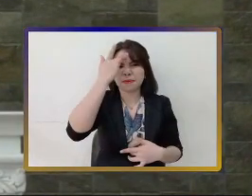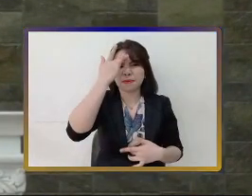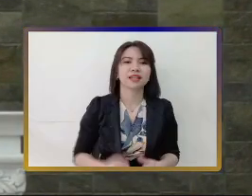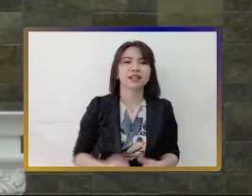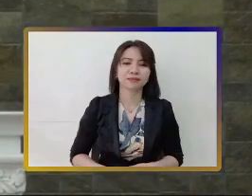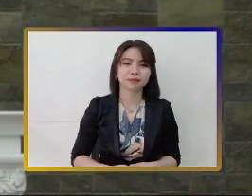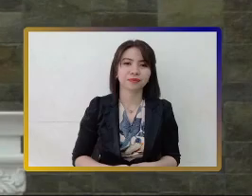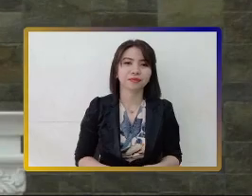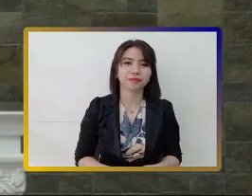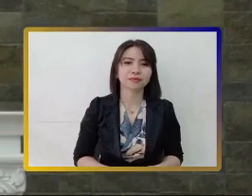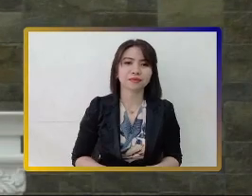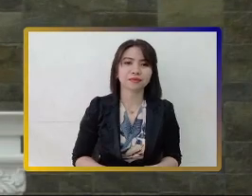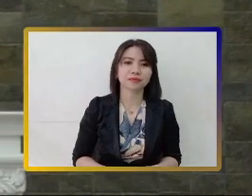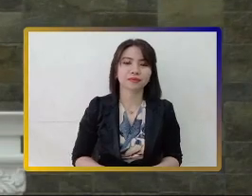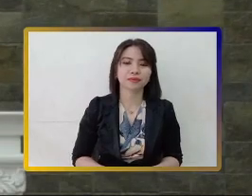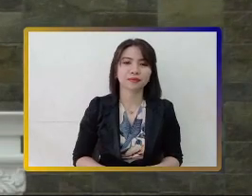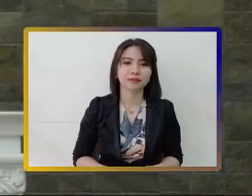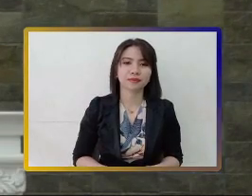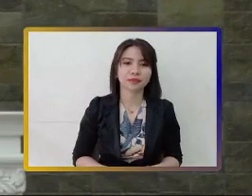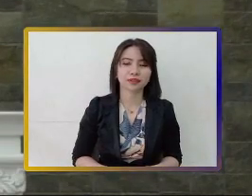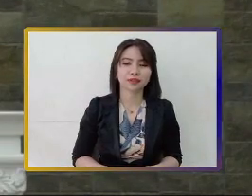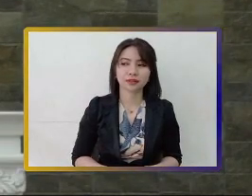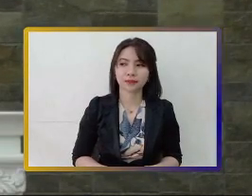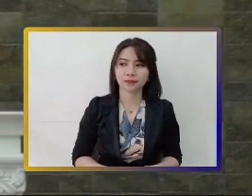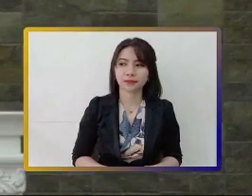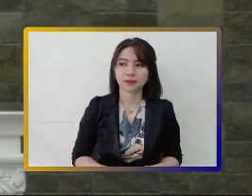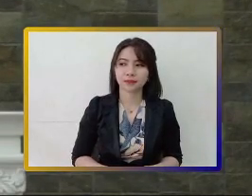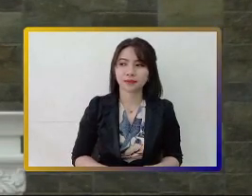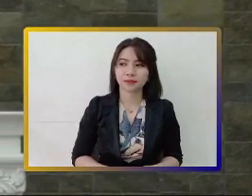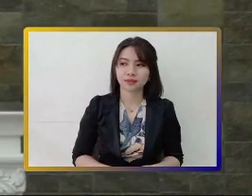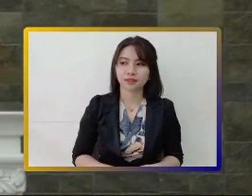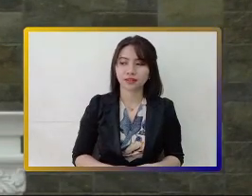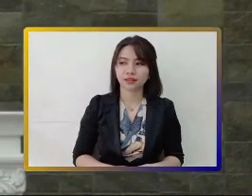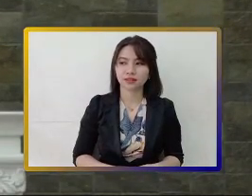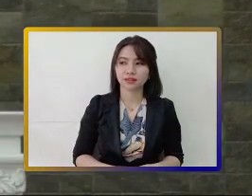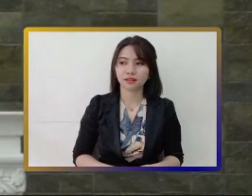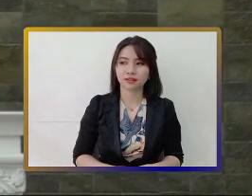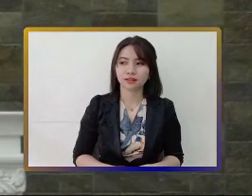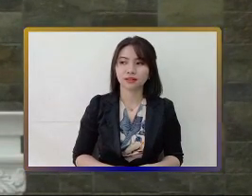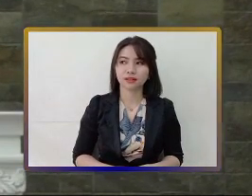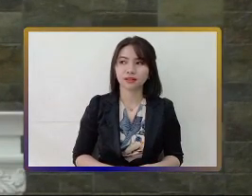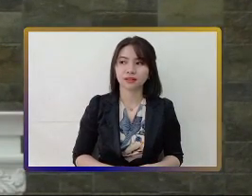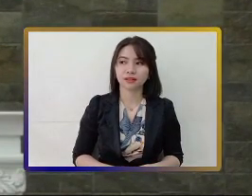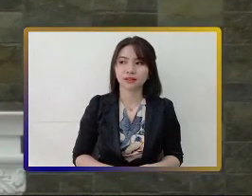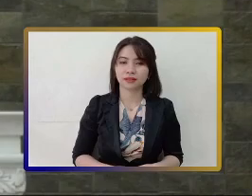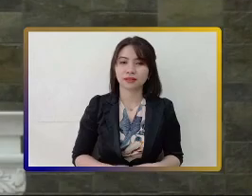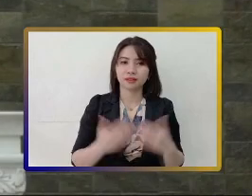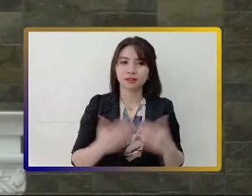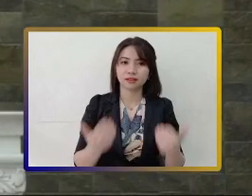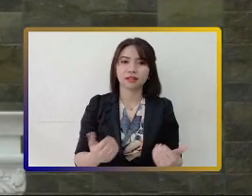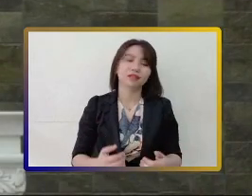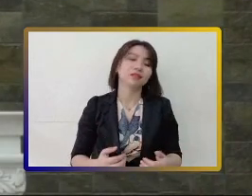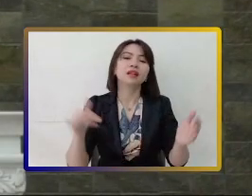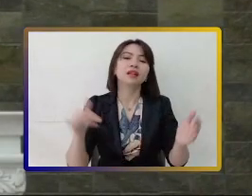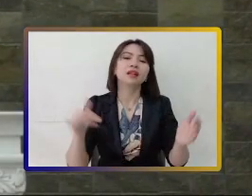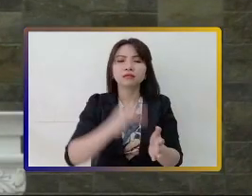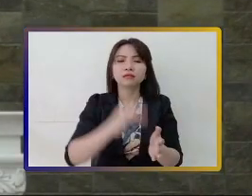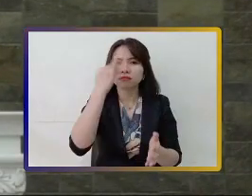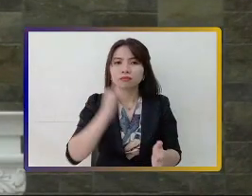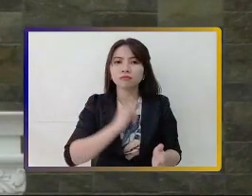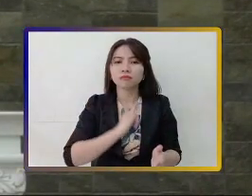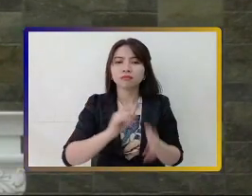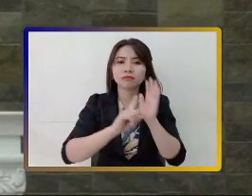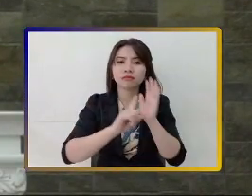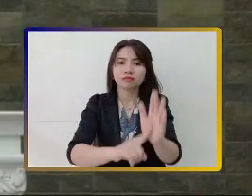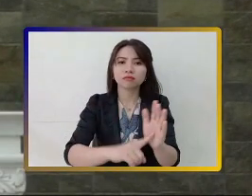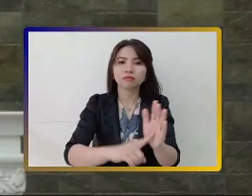spirit of infirmity. Now, so Kaya ipinakita ko po sa inyo ang mga bagay nito upang